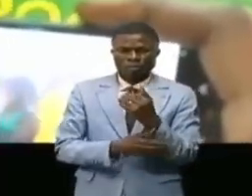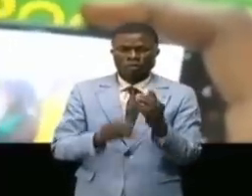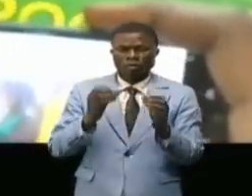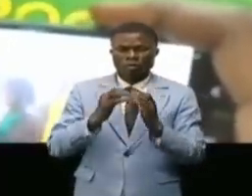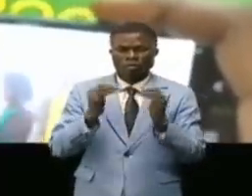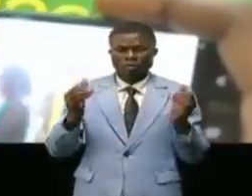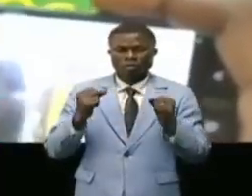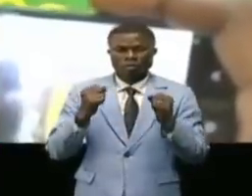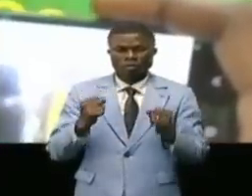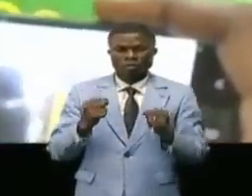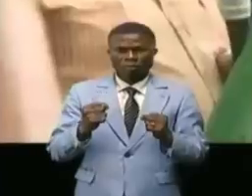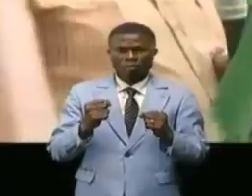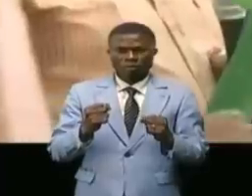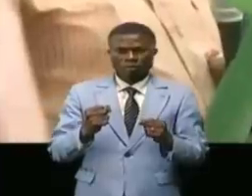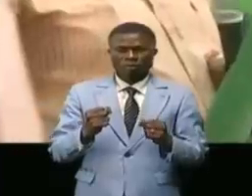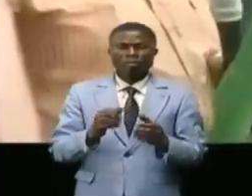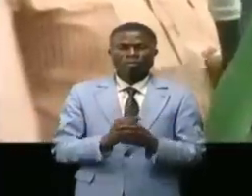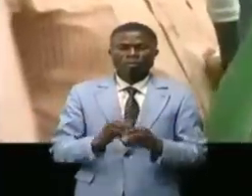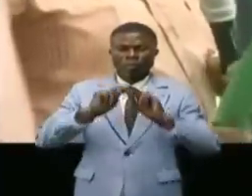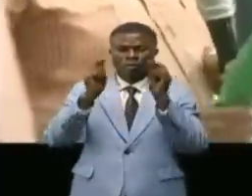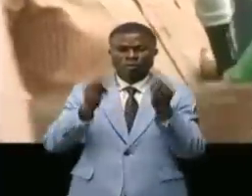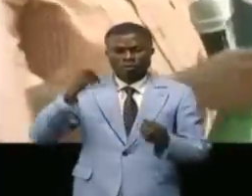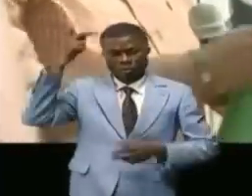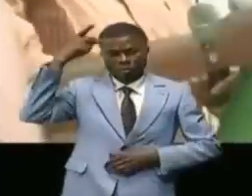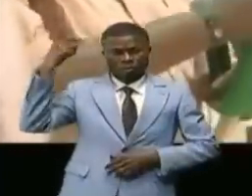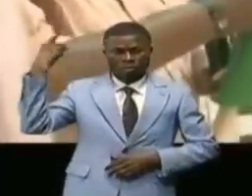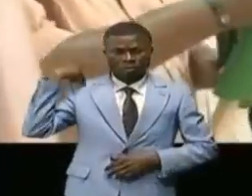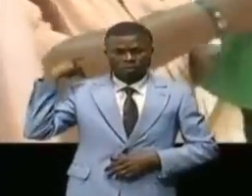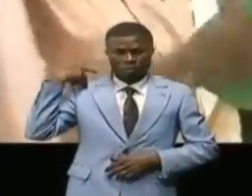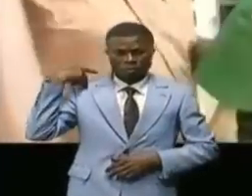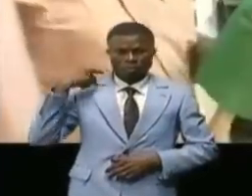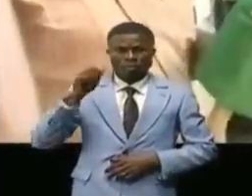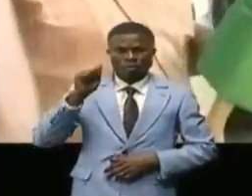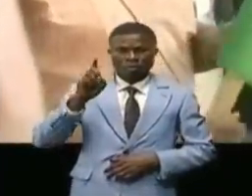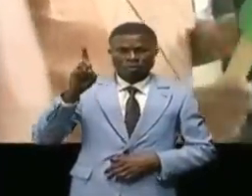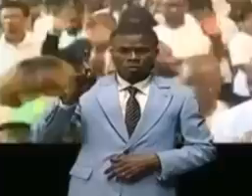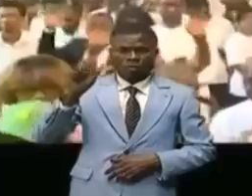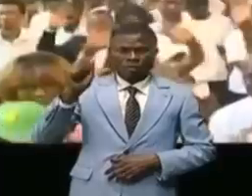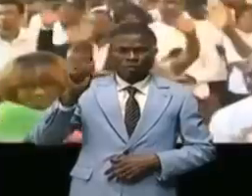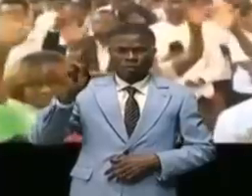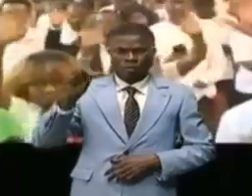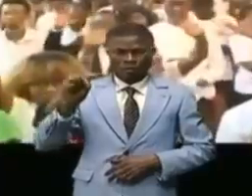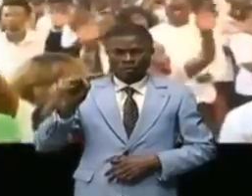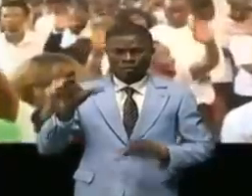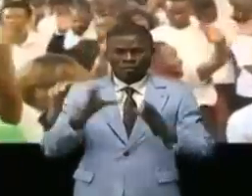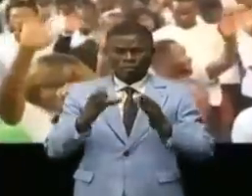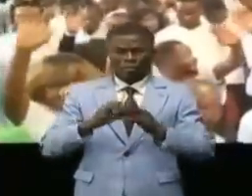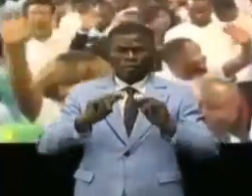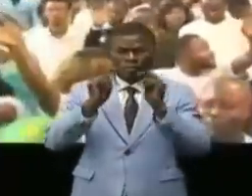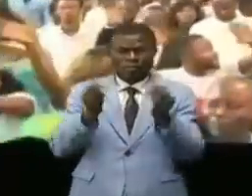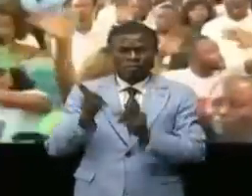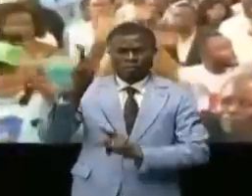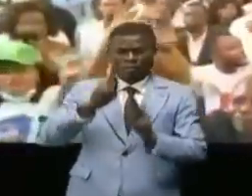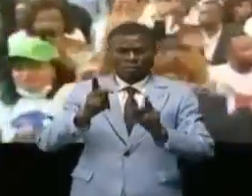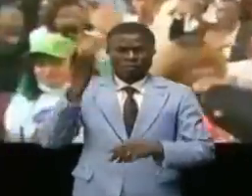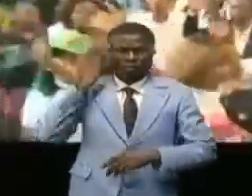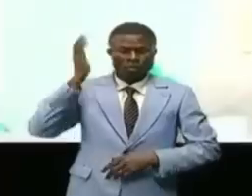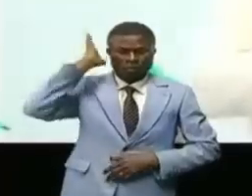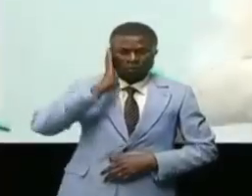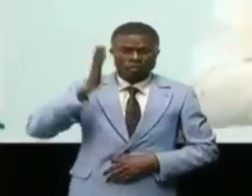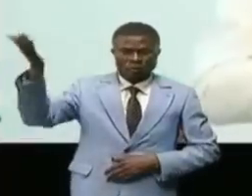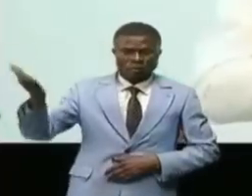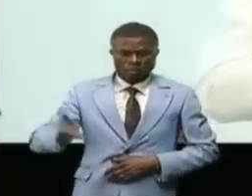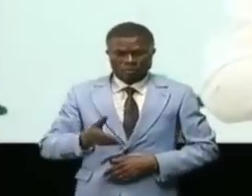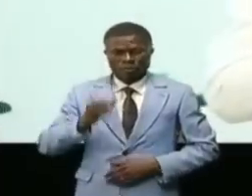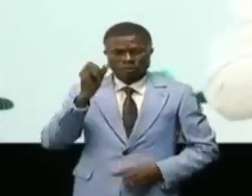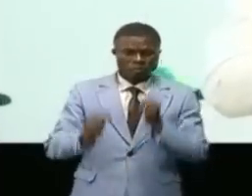à possède en sigle partie cher à l'honorable abdom et Tina béquilibre accompagné de sa base bienvenue Kamba alors de son